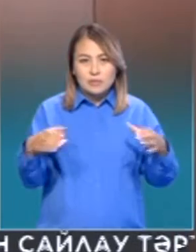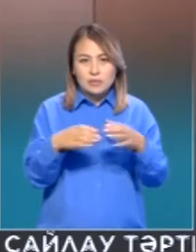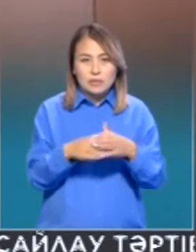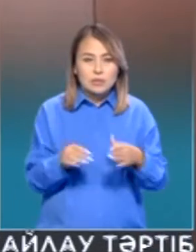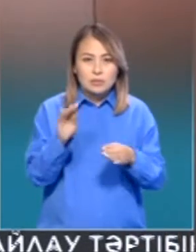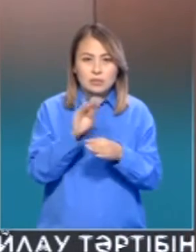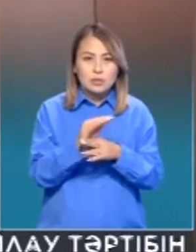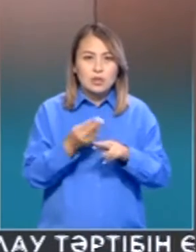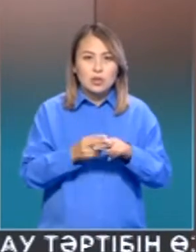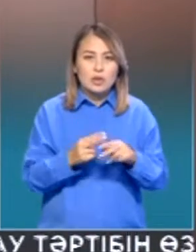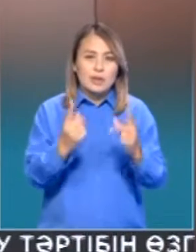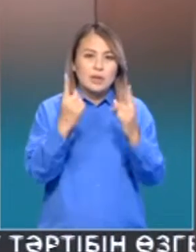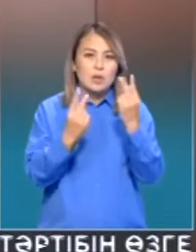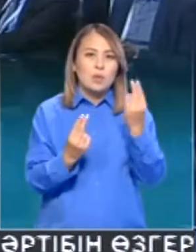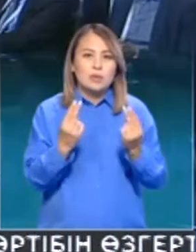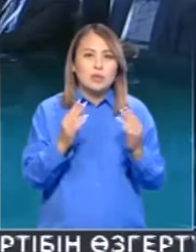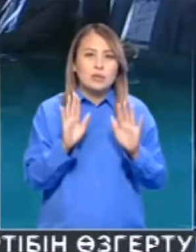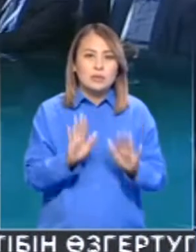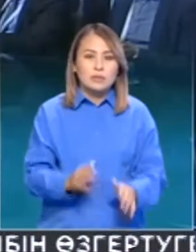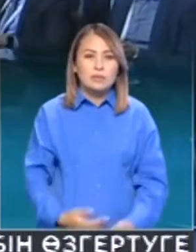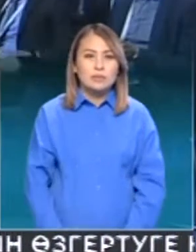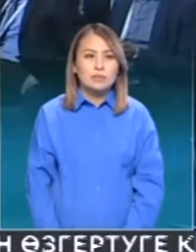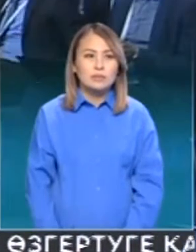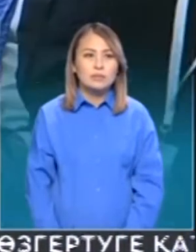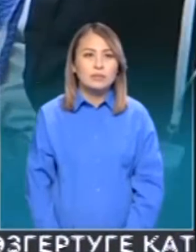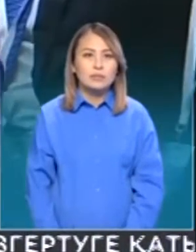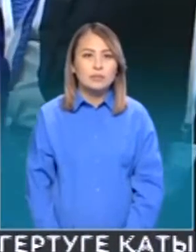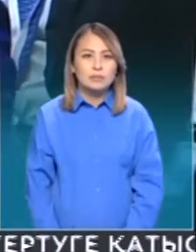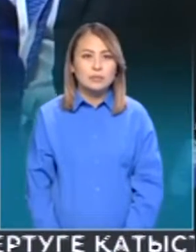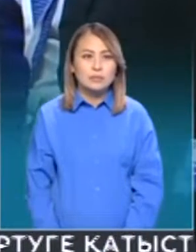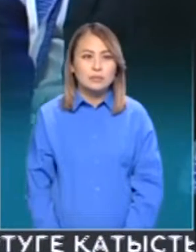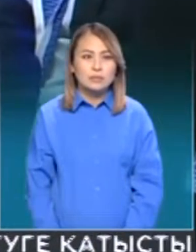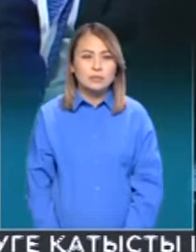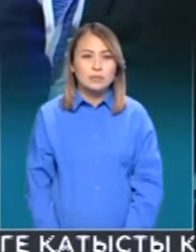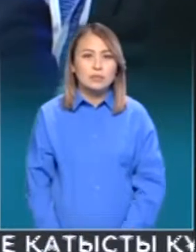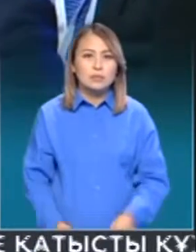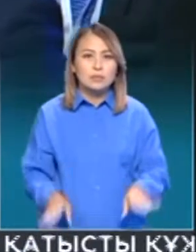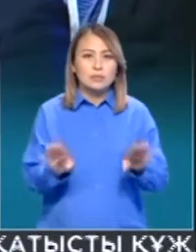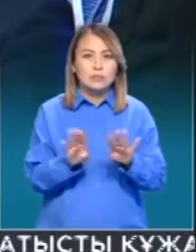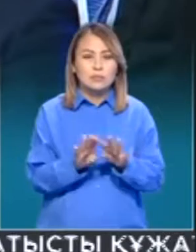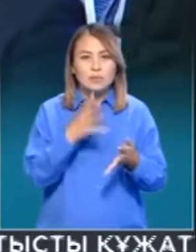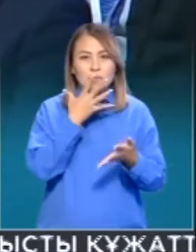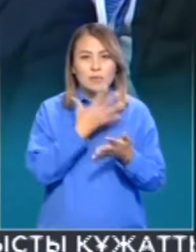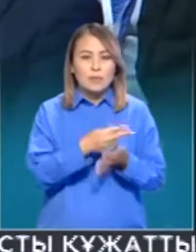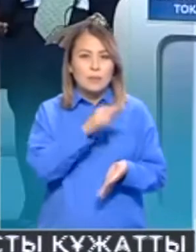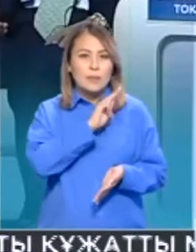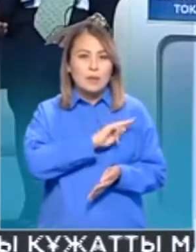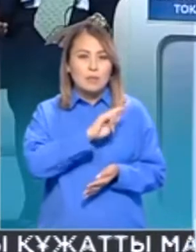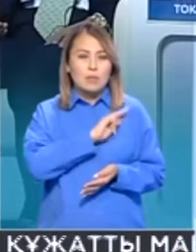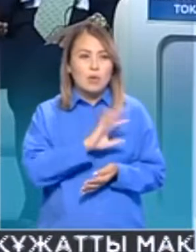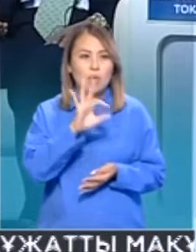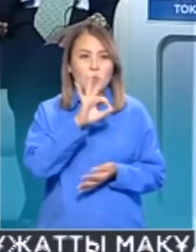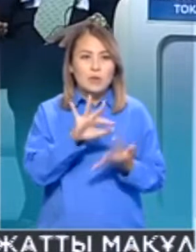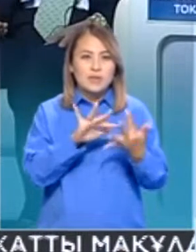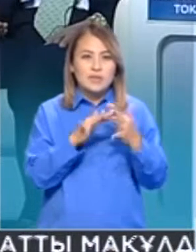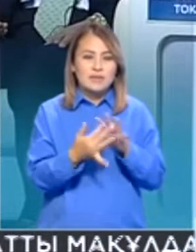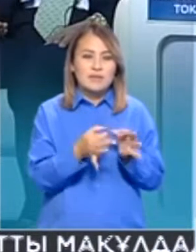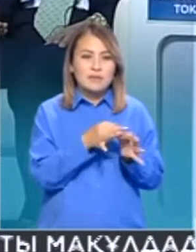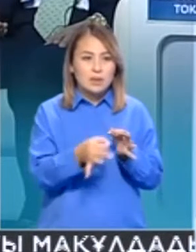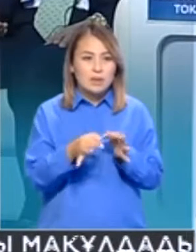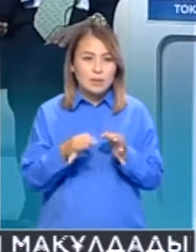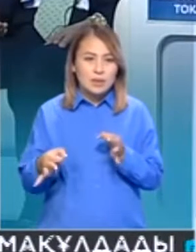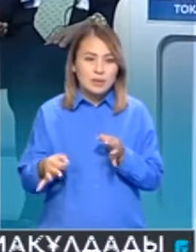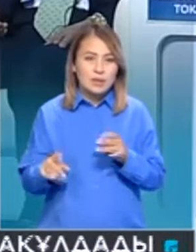нарығына әлемдегі ірі ойыншылар тартылып жатыр. Министерство цифрового развития следует активизировать работу по покрытию отдаленных сел. Цифрлық